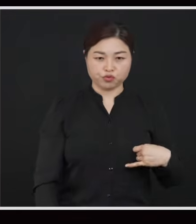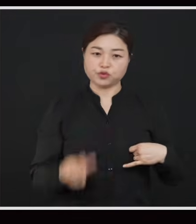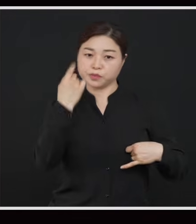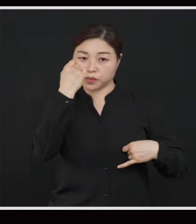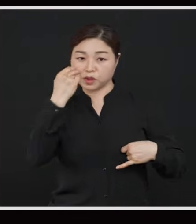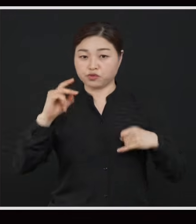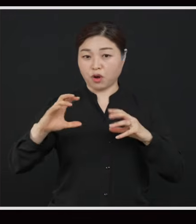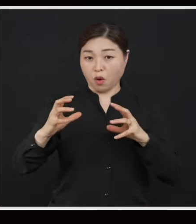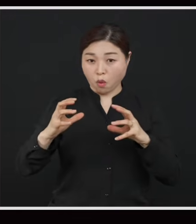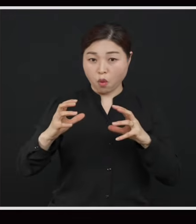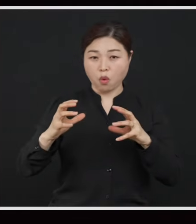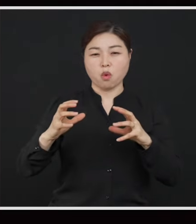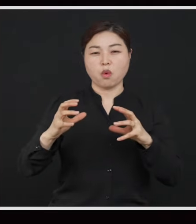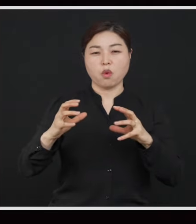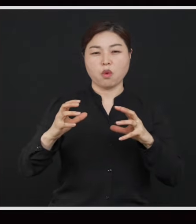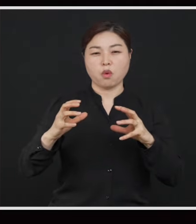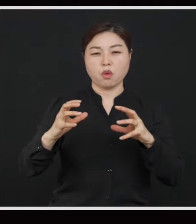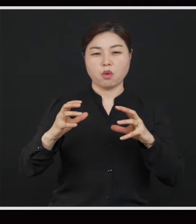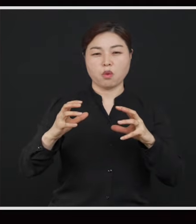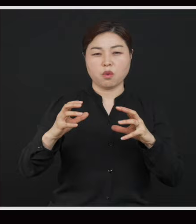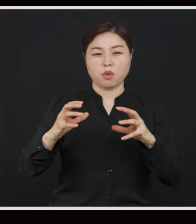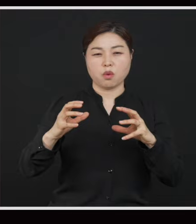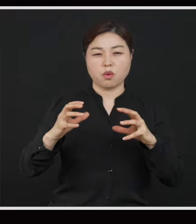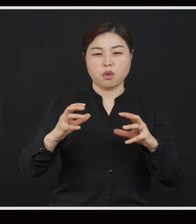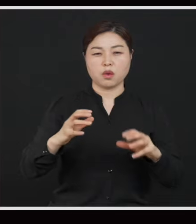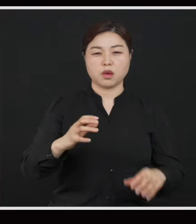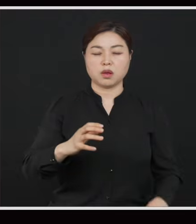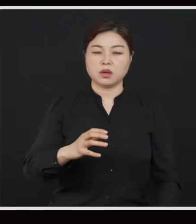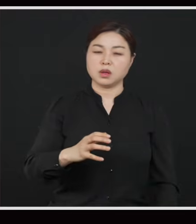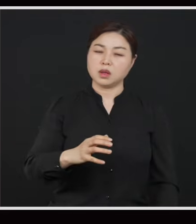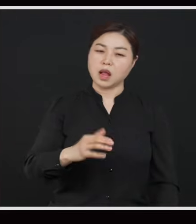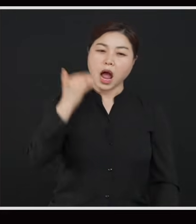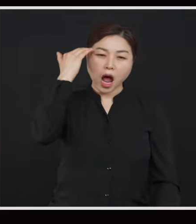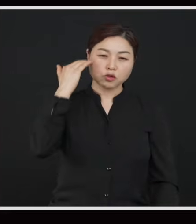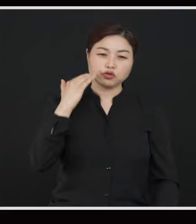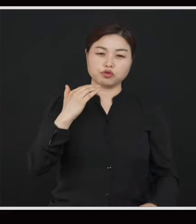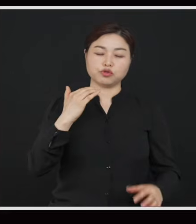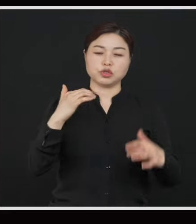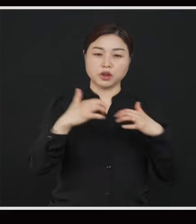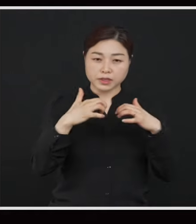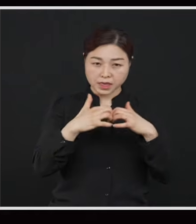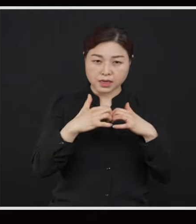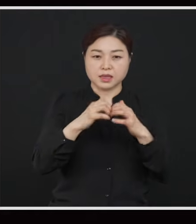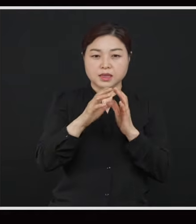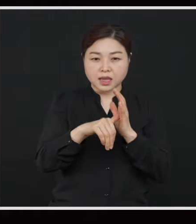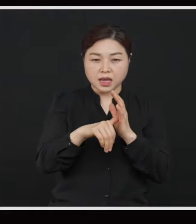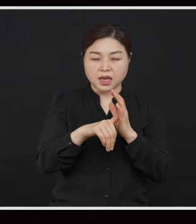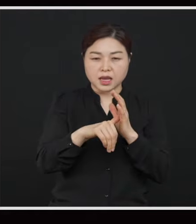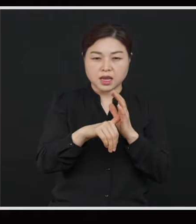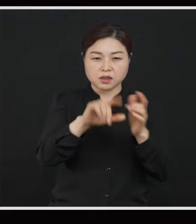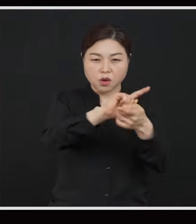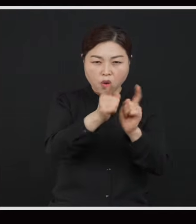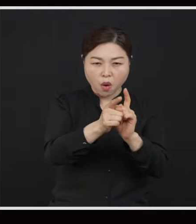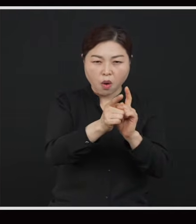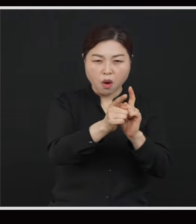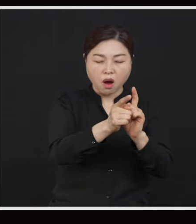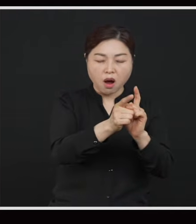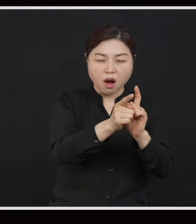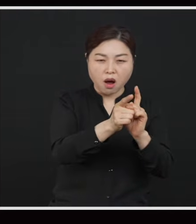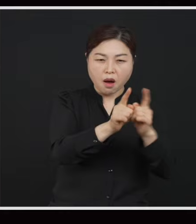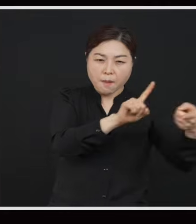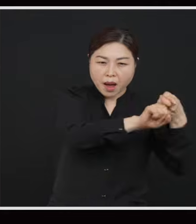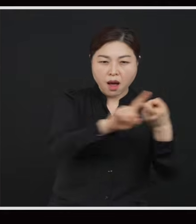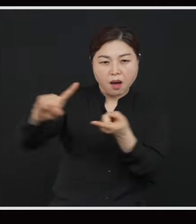중국하고 미국하고 그 1950 그 한국 전쟁에서 이제 피를 흘려서 싸웠는데